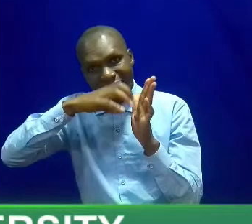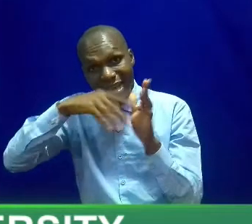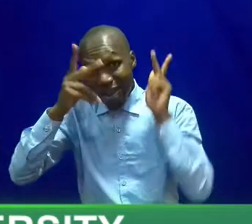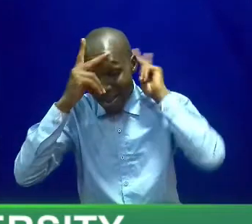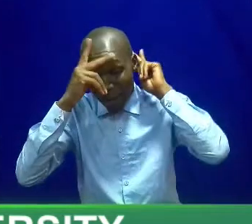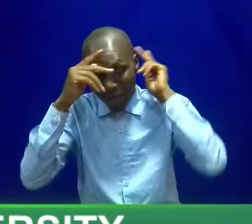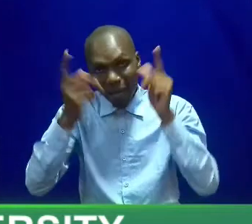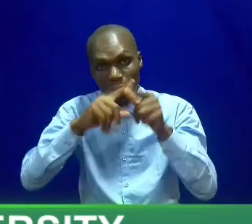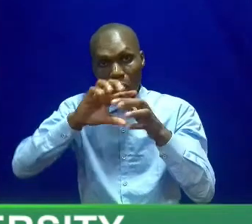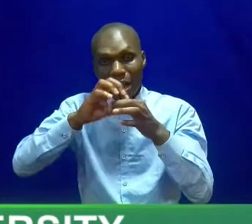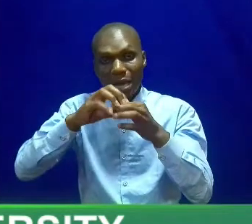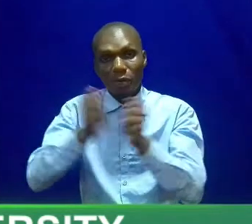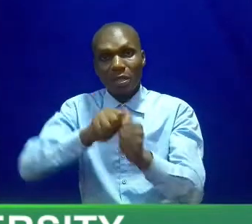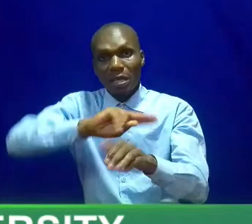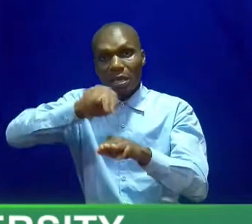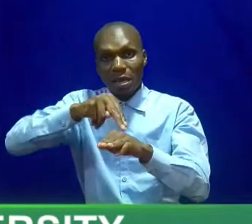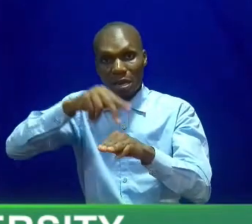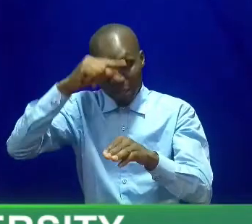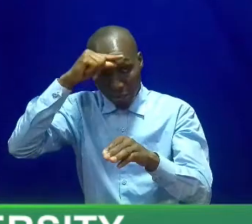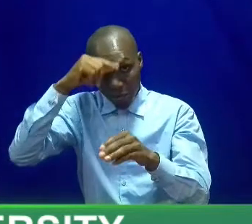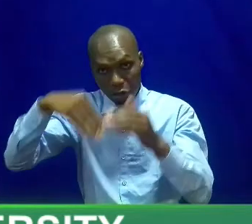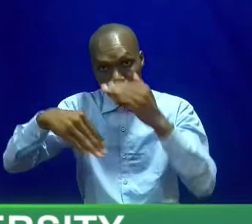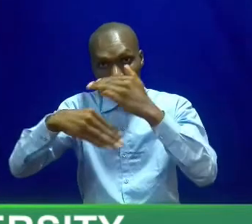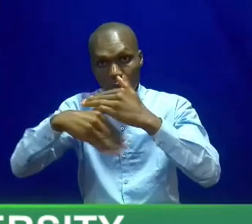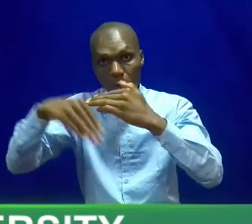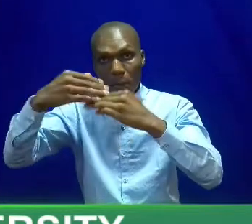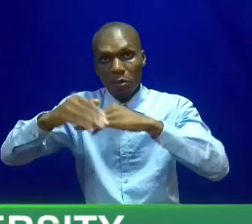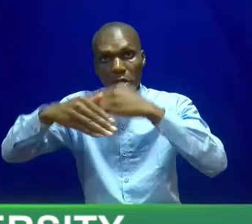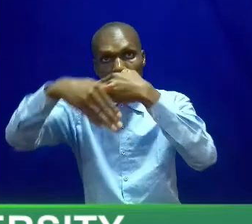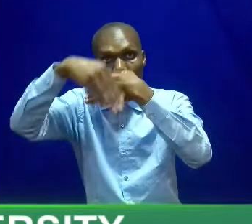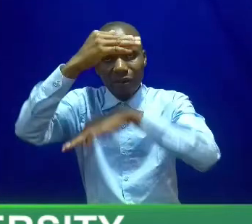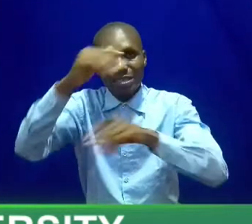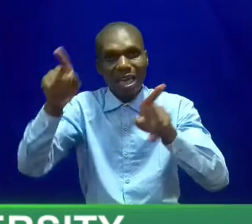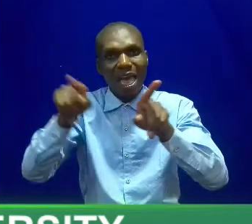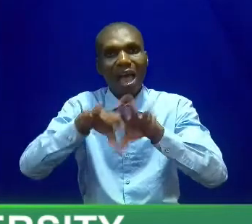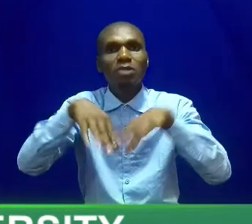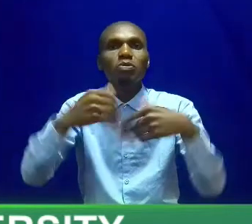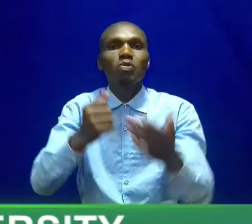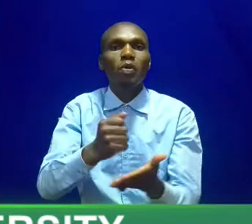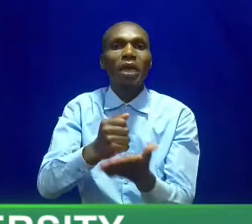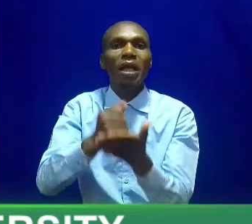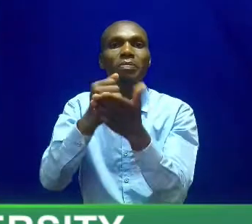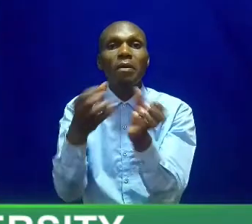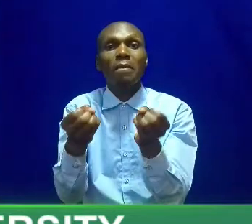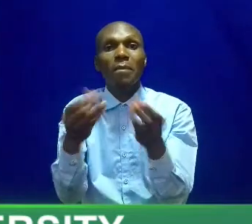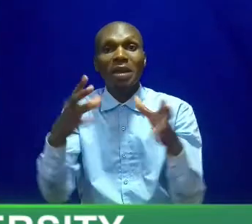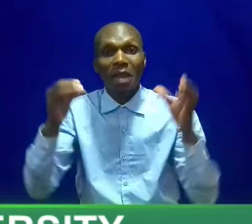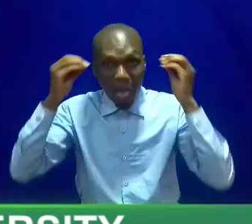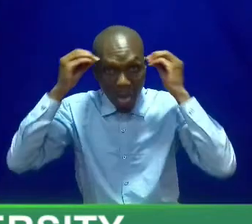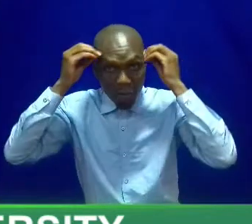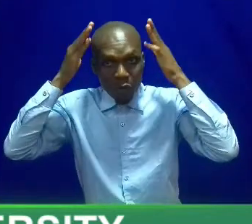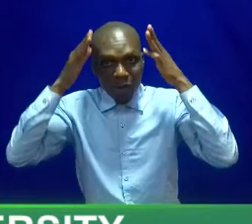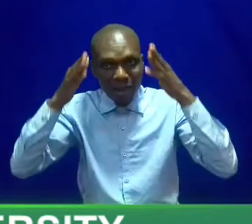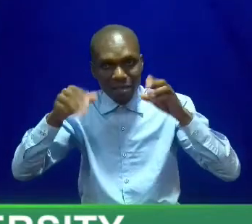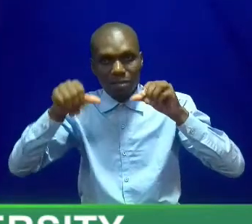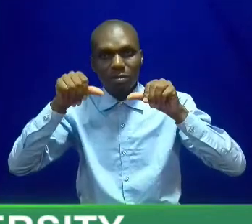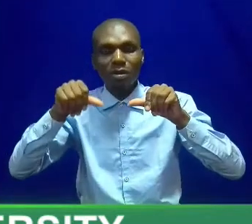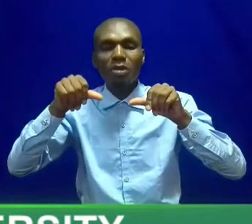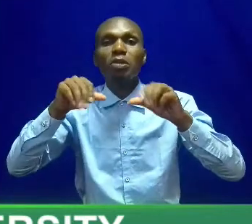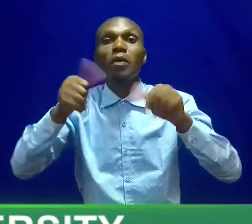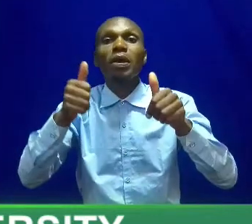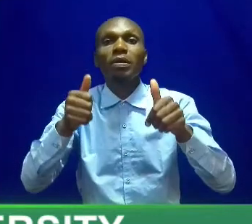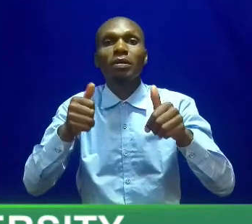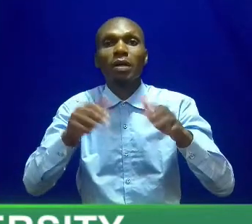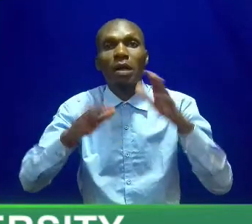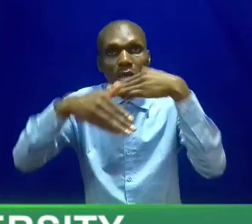ne serikali nene kubagachire university nentire yemo yogokonya aboroki wabange kwegendereria byase amatukari busio.